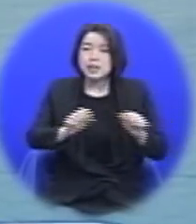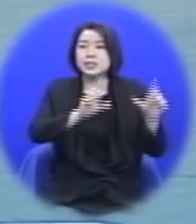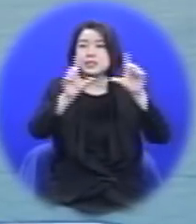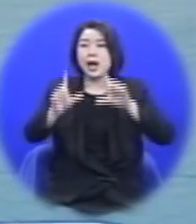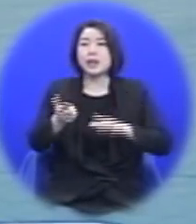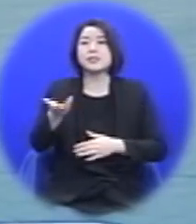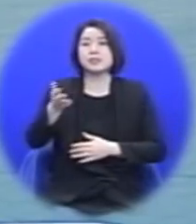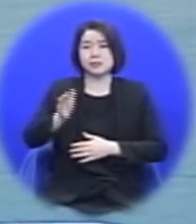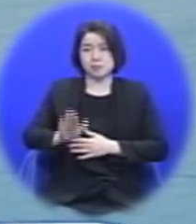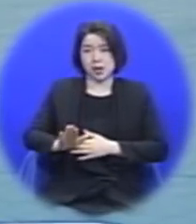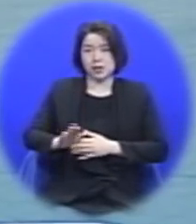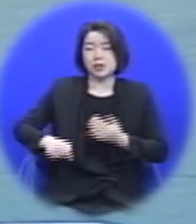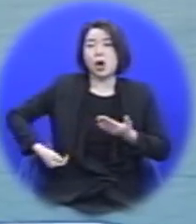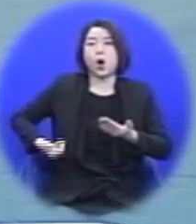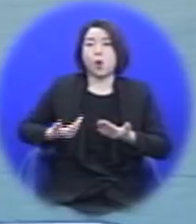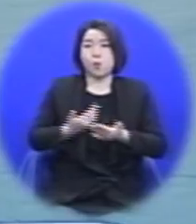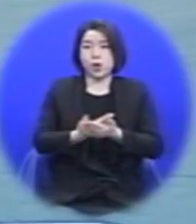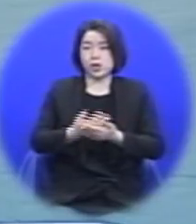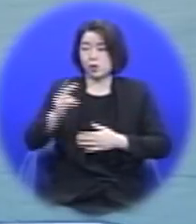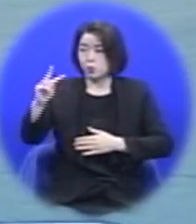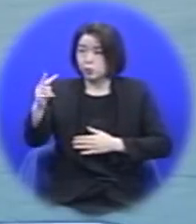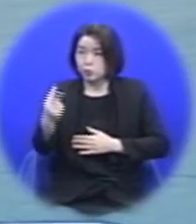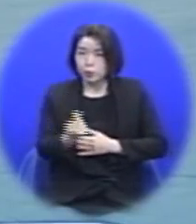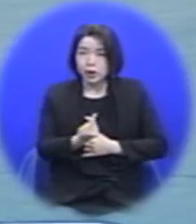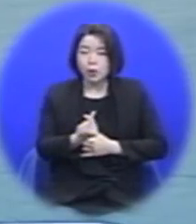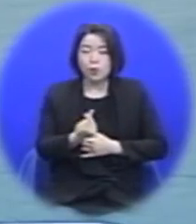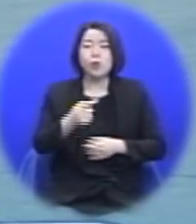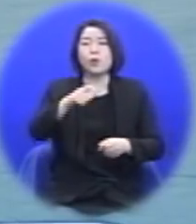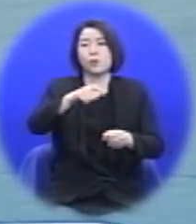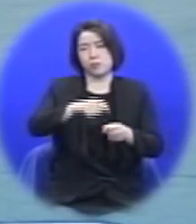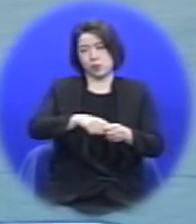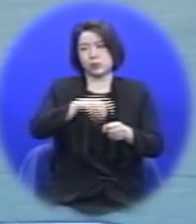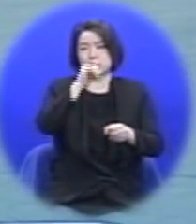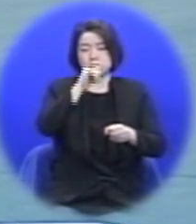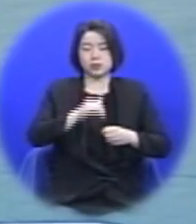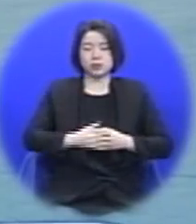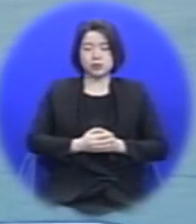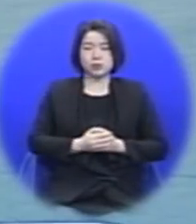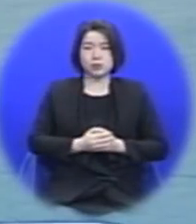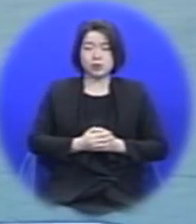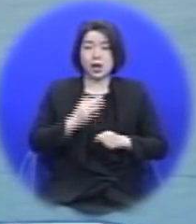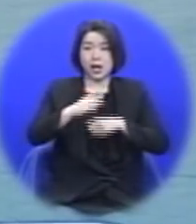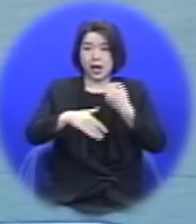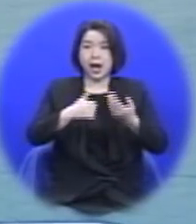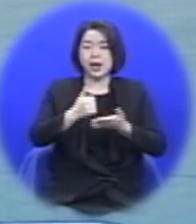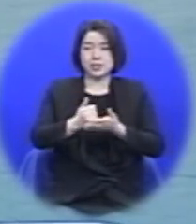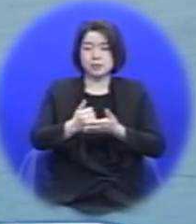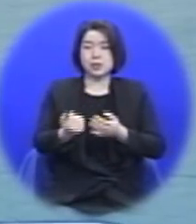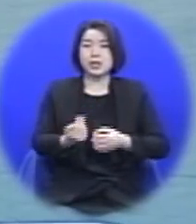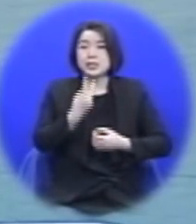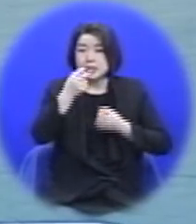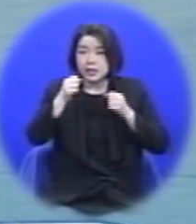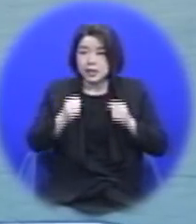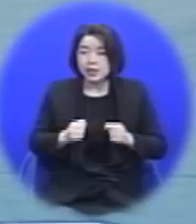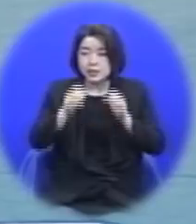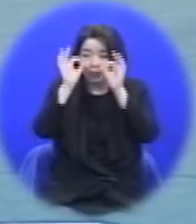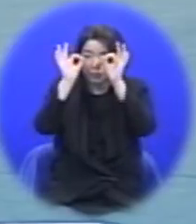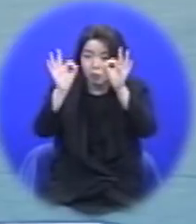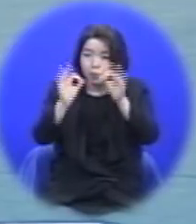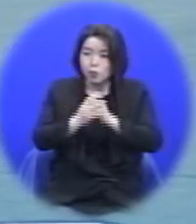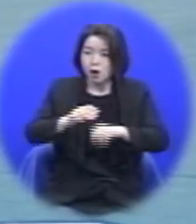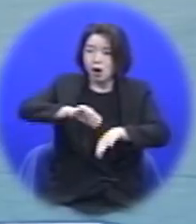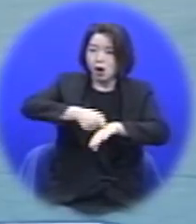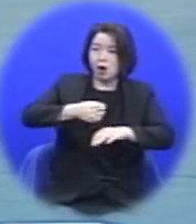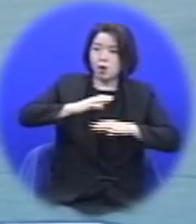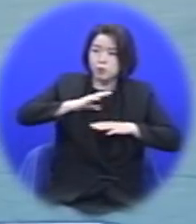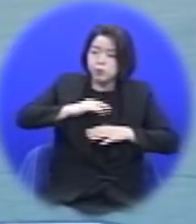사람이라도 회개하고 돌아오게 하는 것이 목표였습니다. 하나님의 살아계심을 보고 징계의